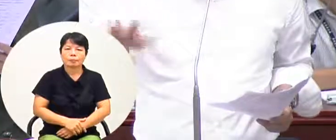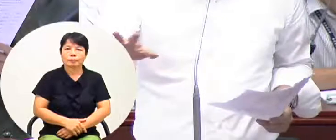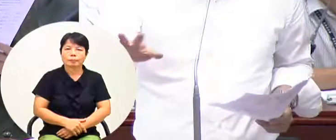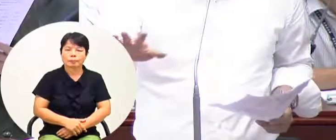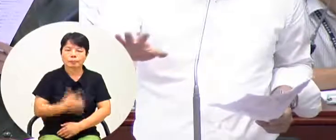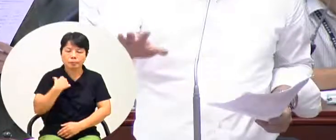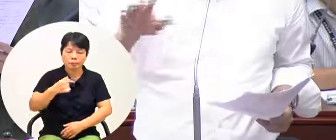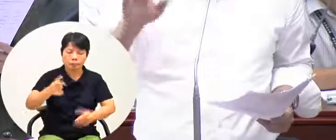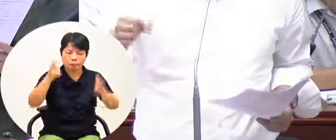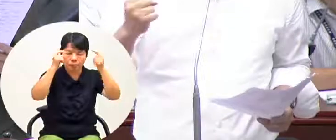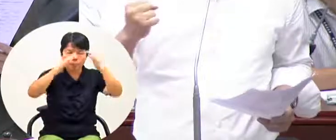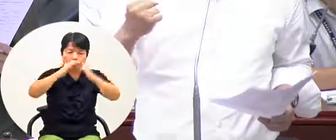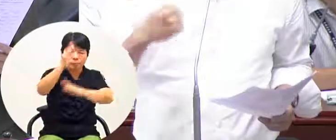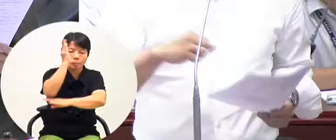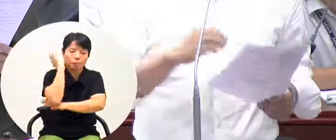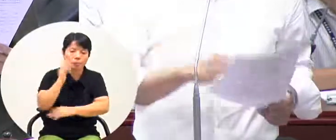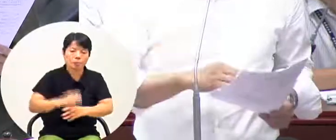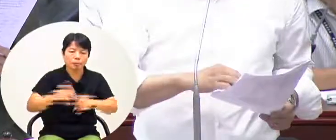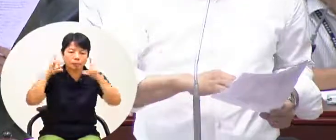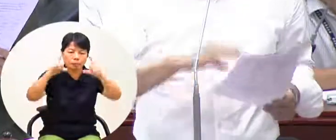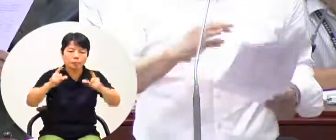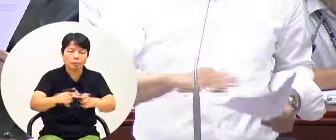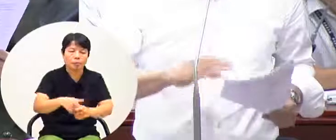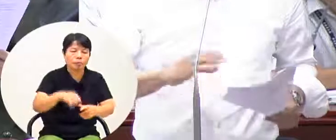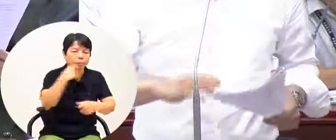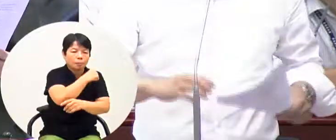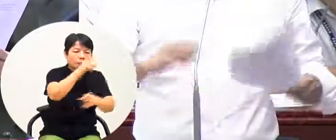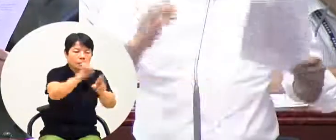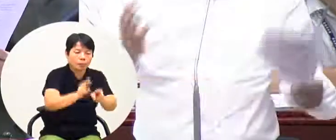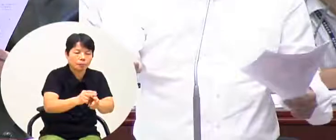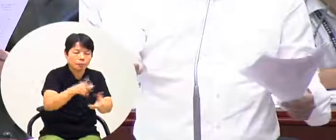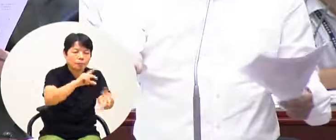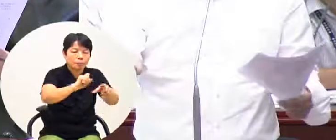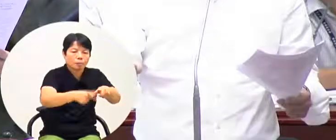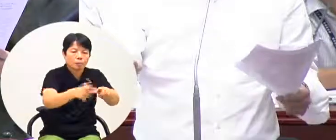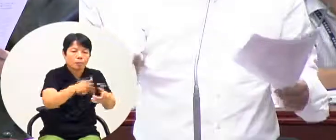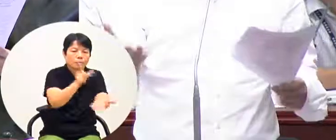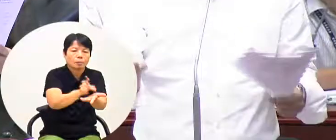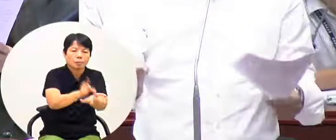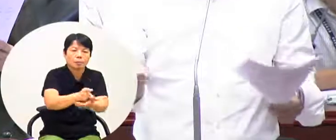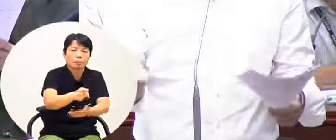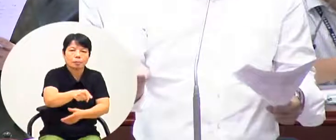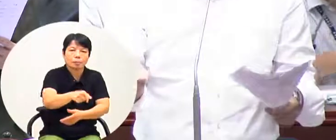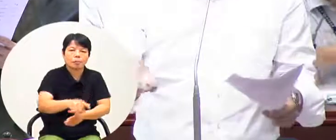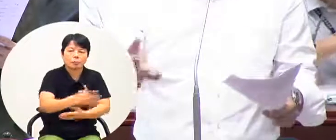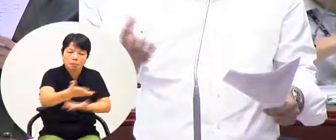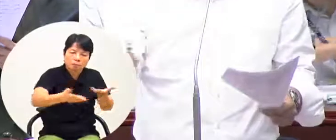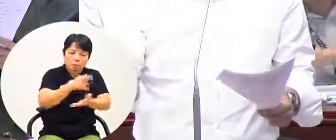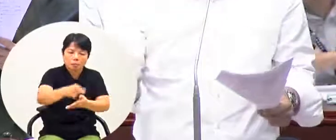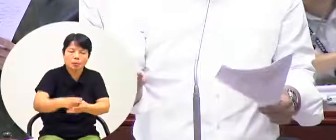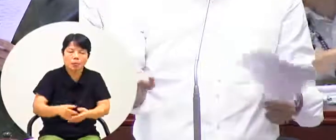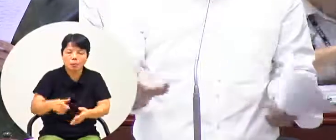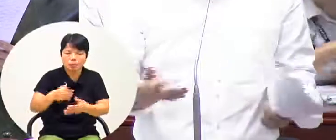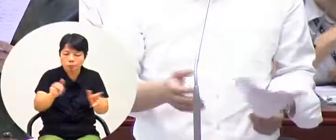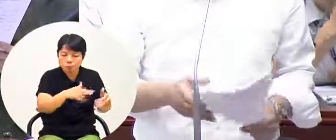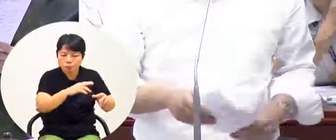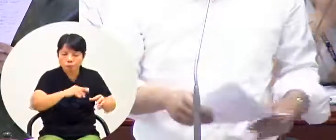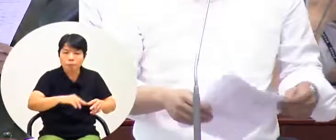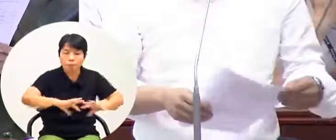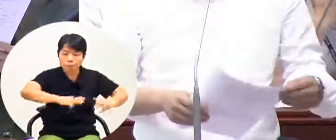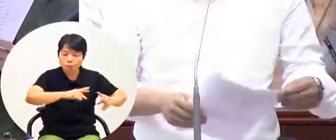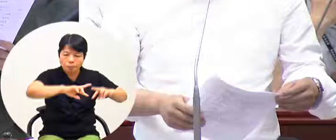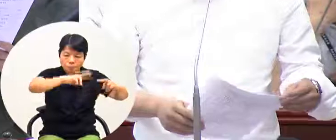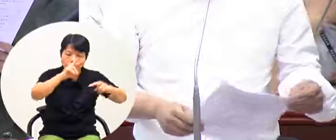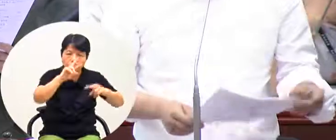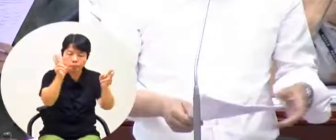去洽租。租了之后，我们来整修，整修之后，我们提供给我们 社会上的弱势交由原民会交给社会